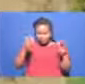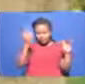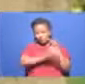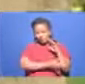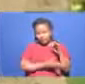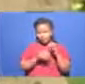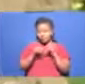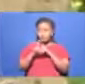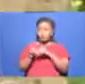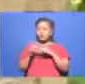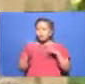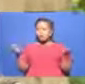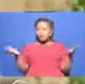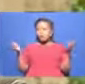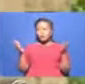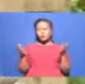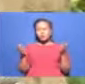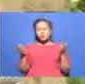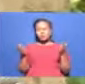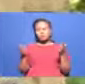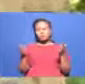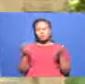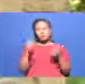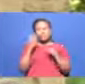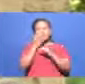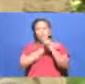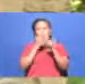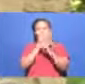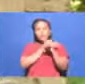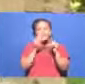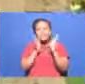tu nyama yake, wanaenda na ngosi,